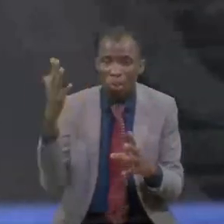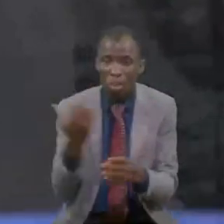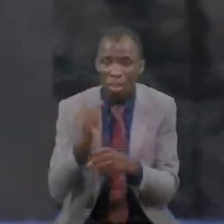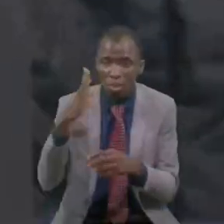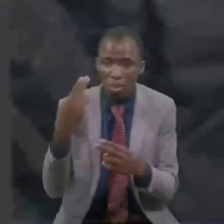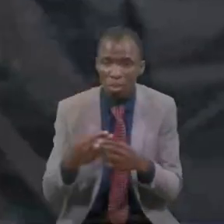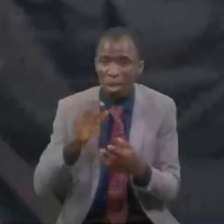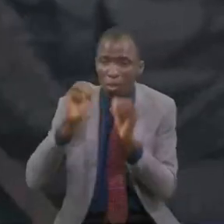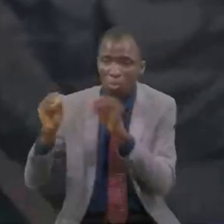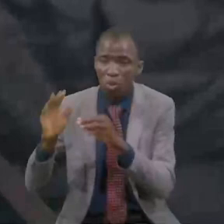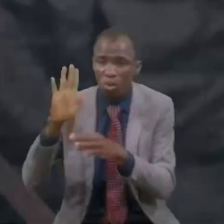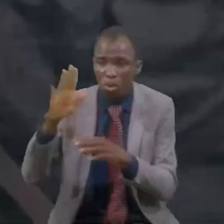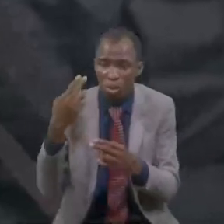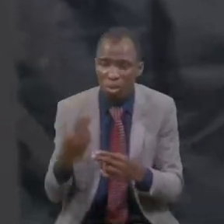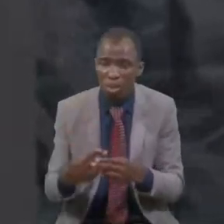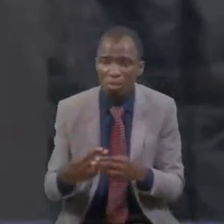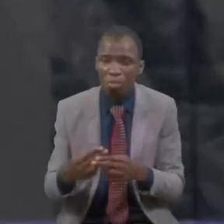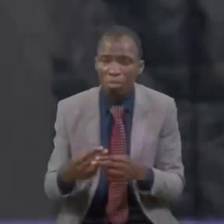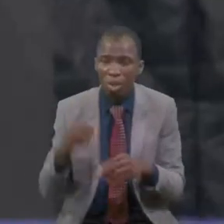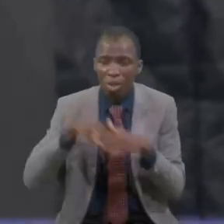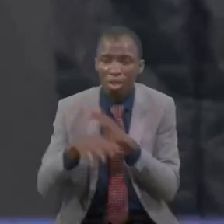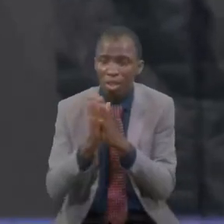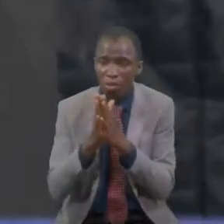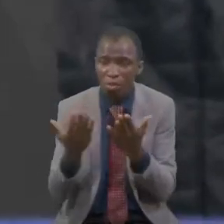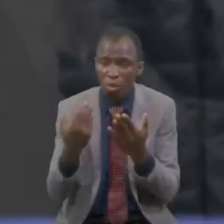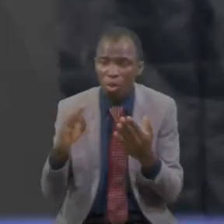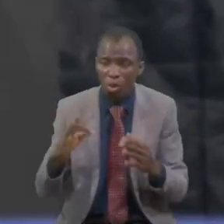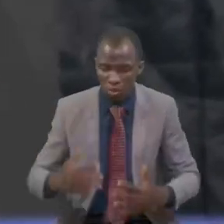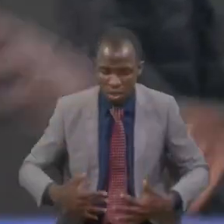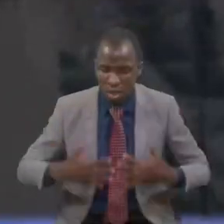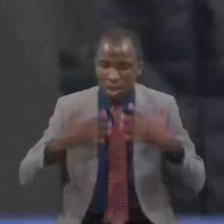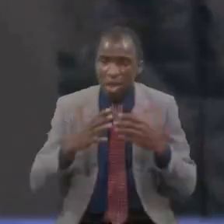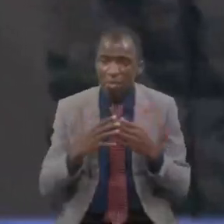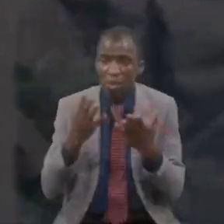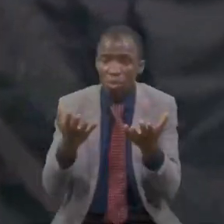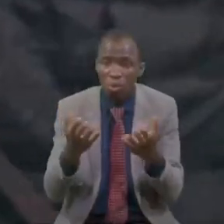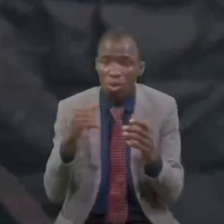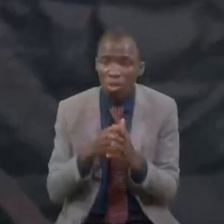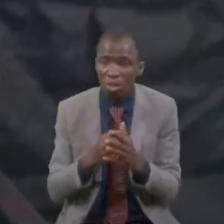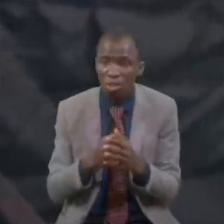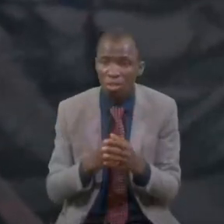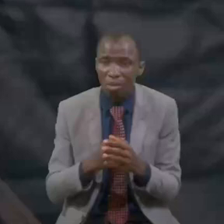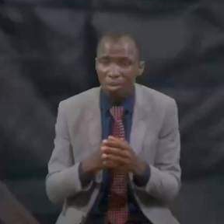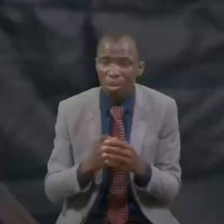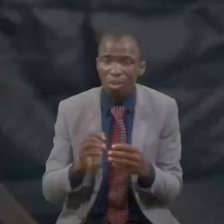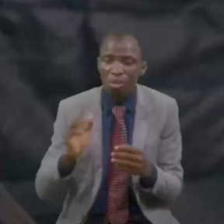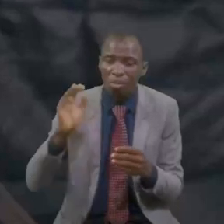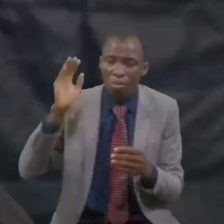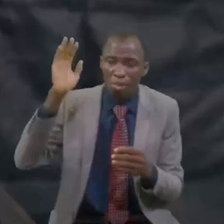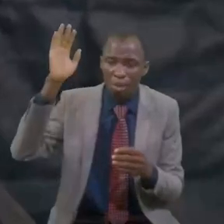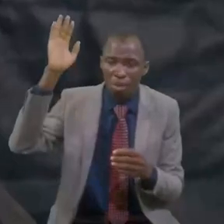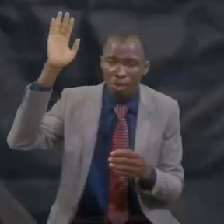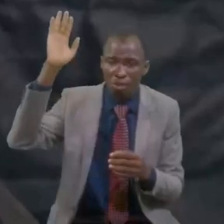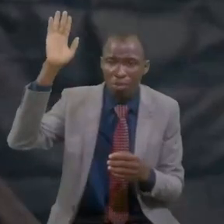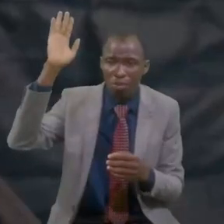nom et vous écrire dans le Livre de Vie vous voulez cela si vous voulez cela levez la